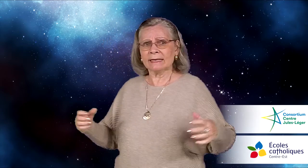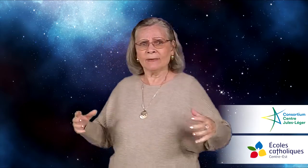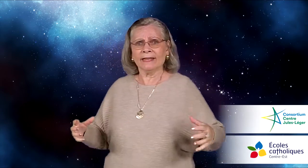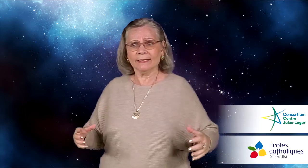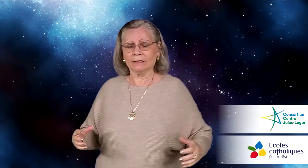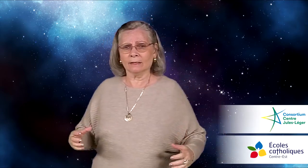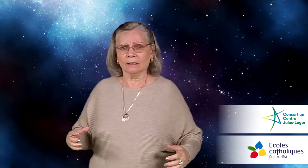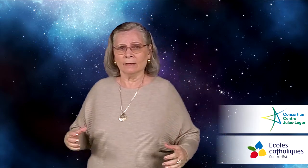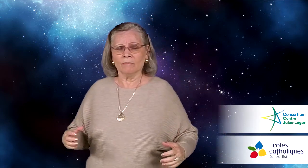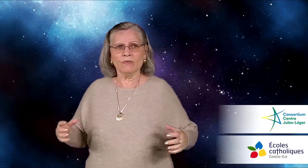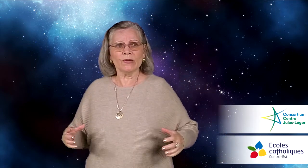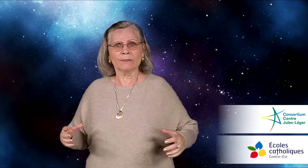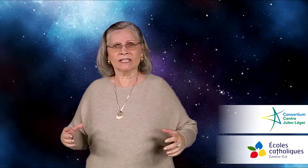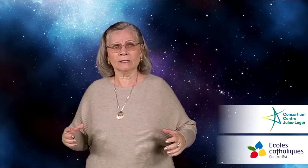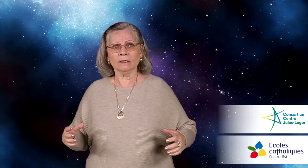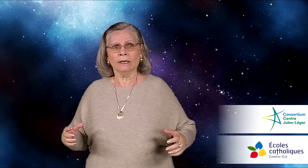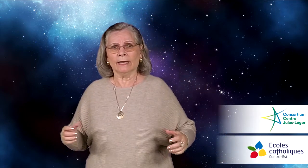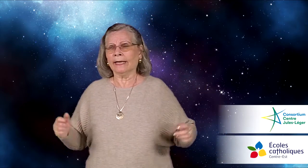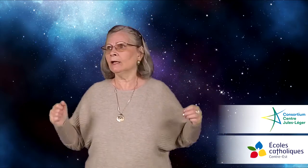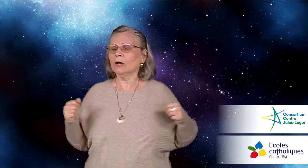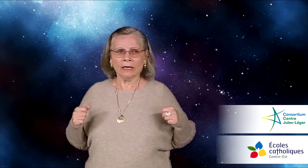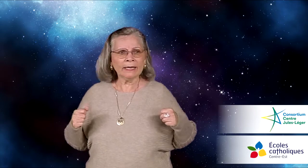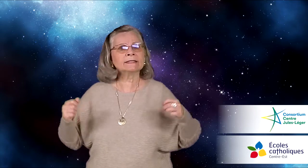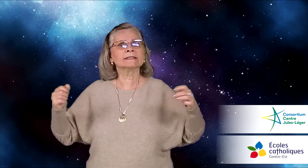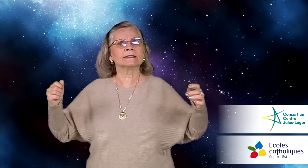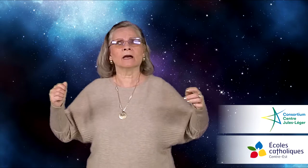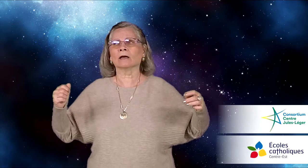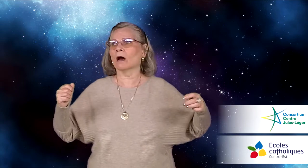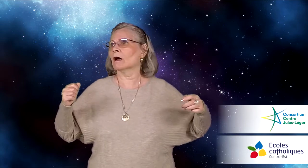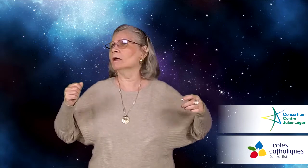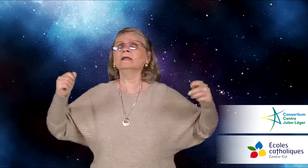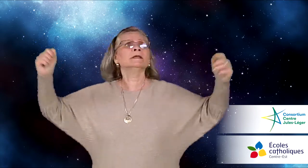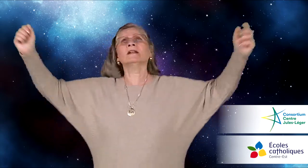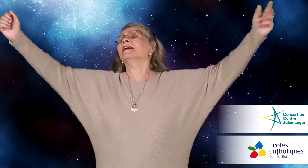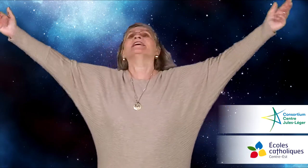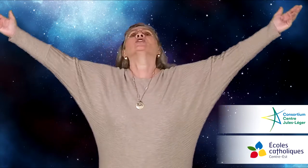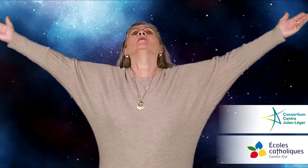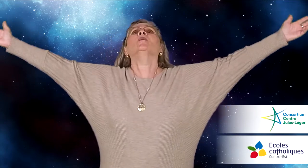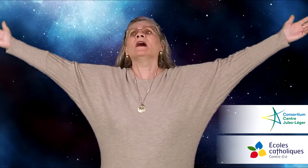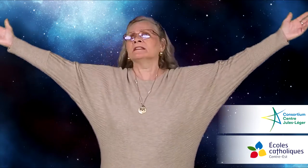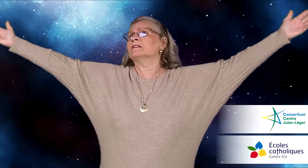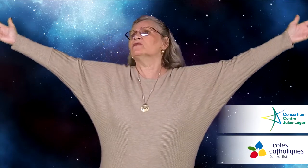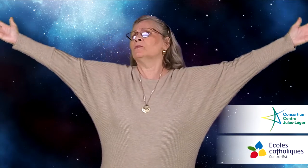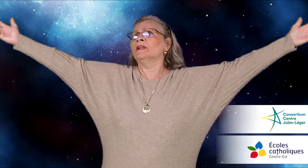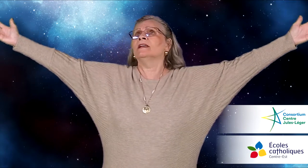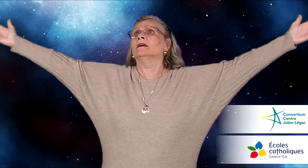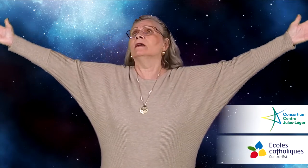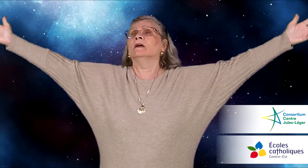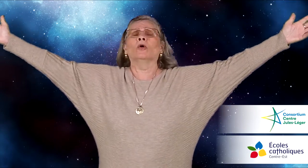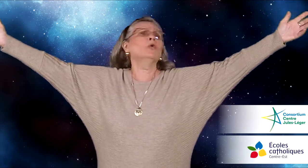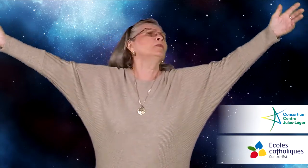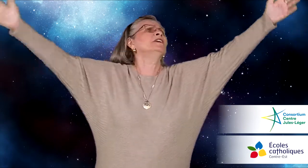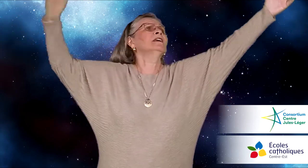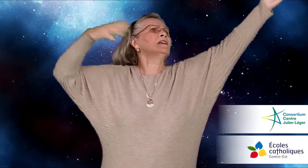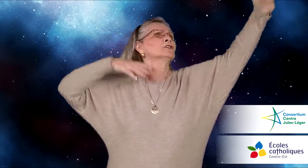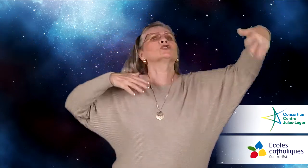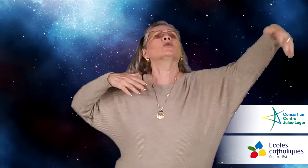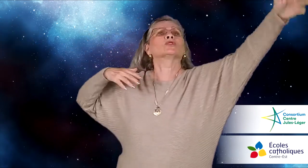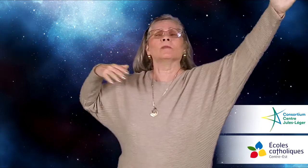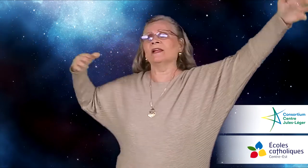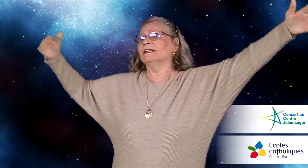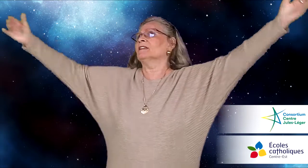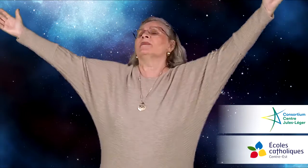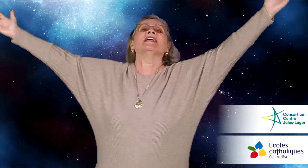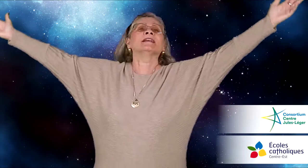sa planète. Mais, après ça, elle a insisté encore. « Éclairez que moi, s'il vous plaît. Oubliez les